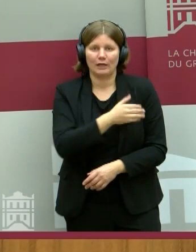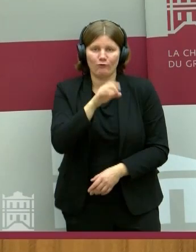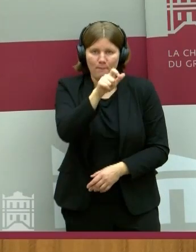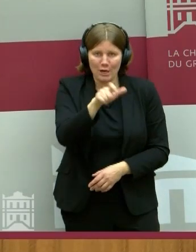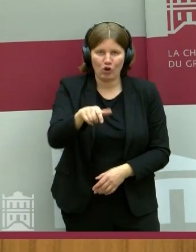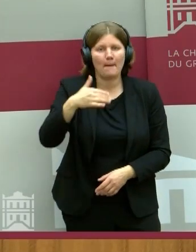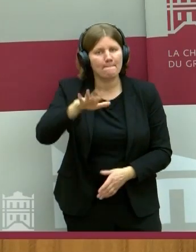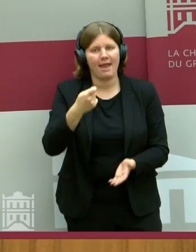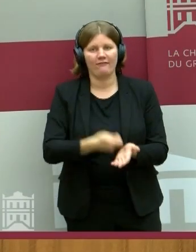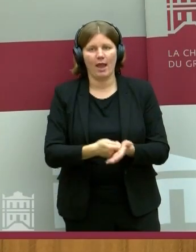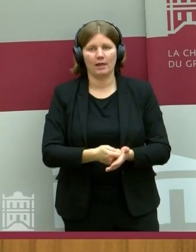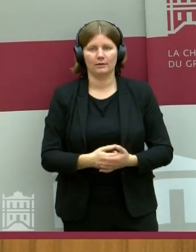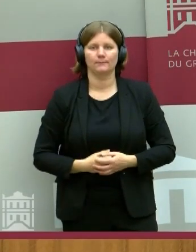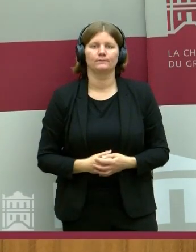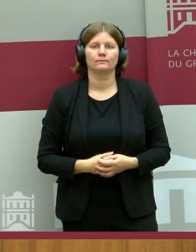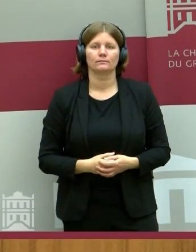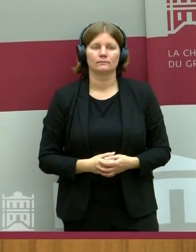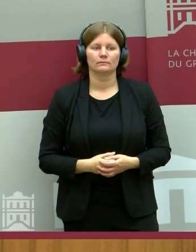Wert.